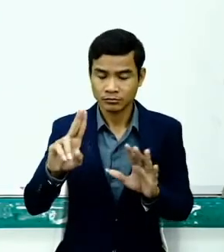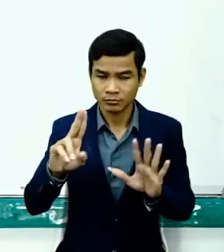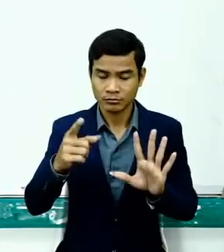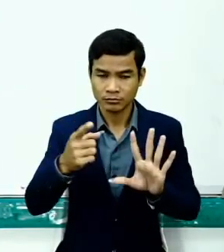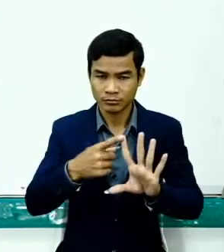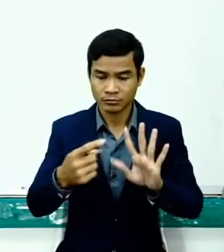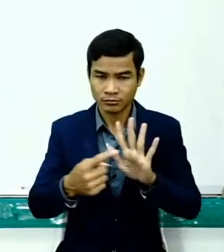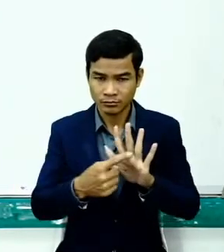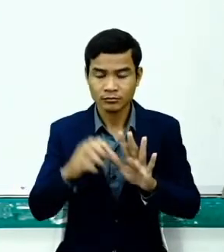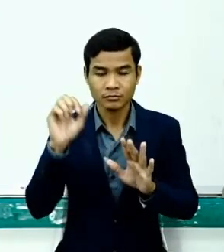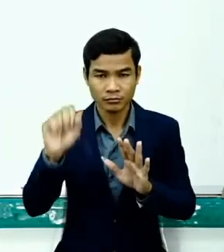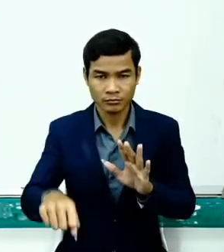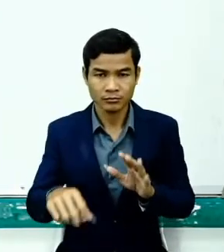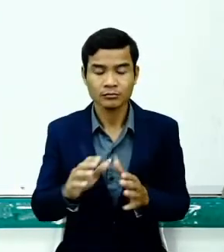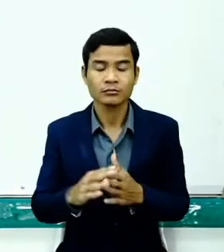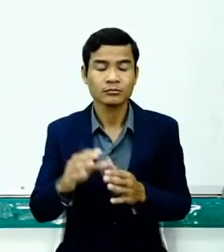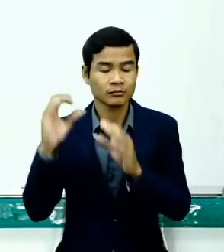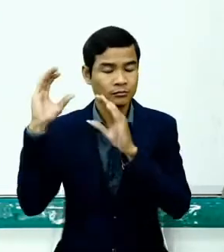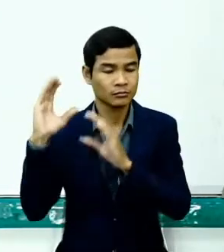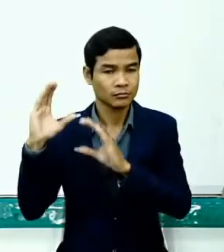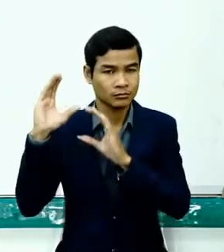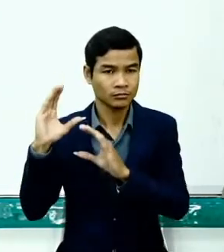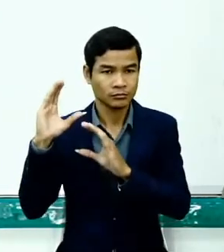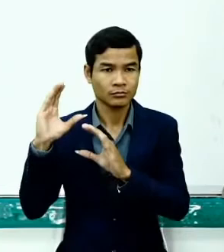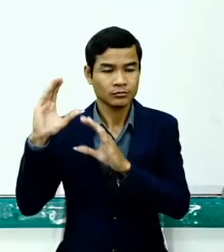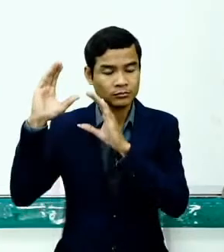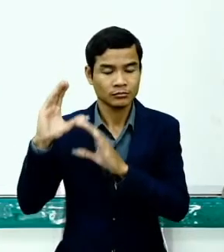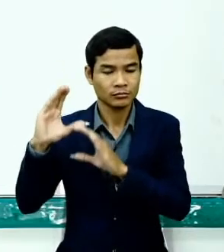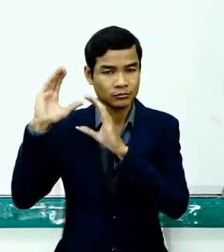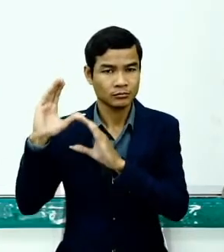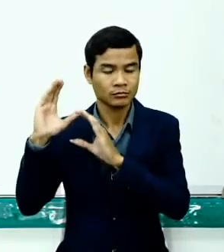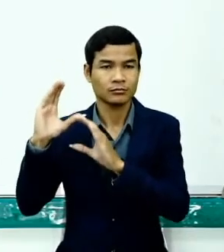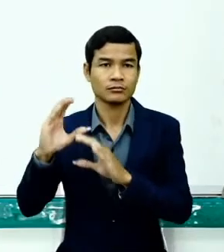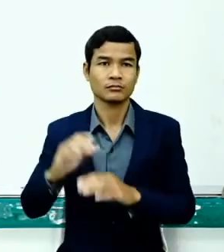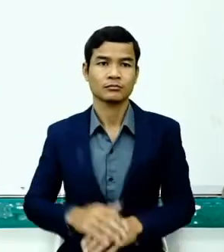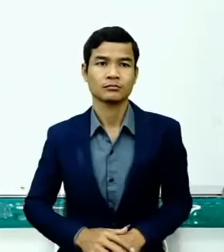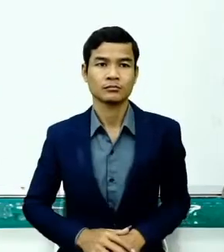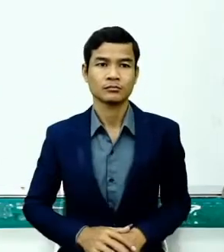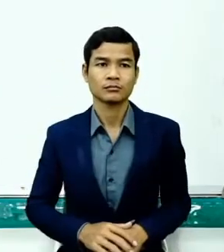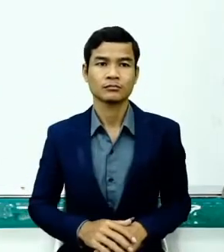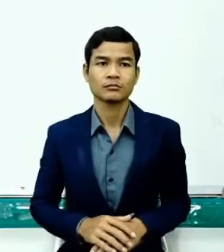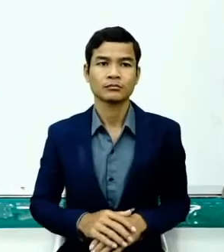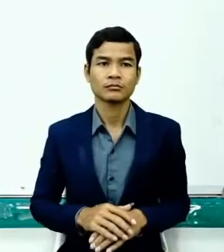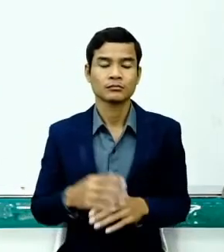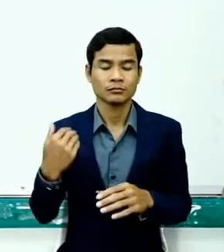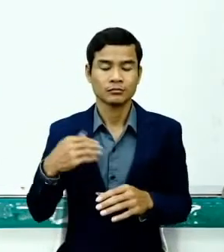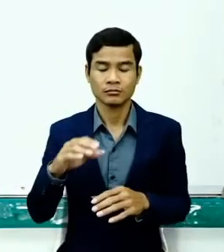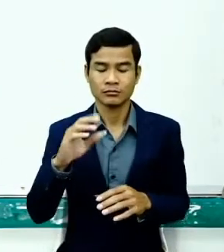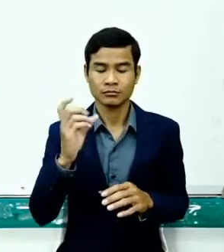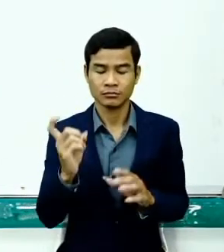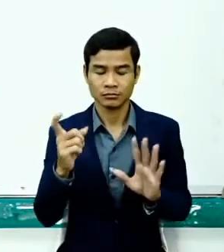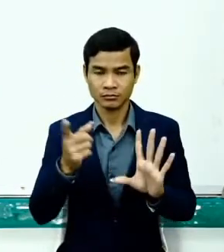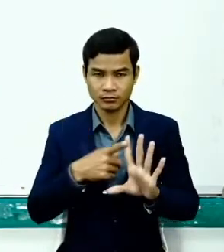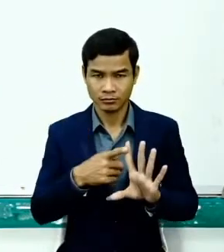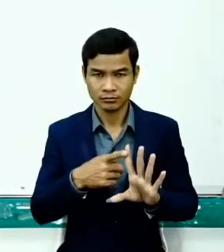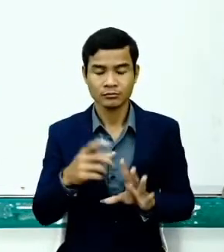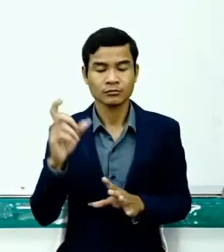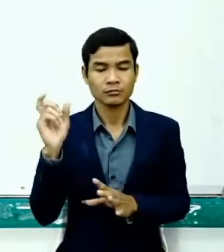ត្រៀមលីលីហៃ